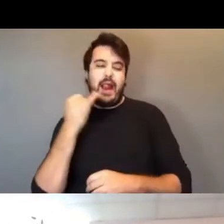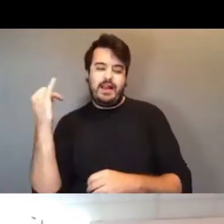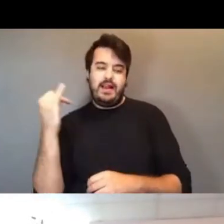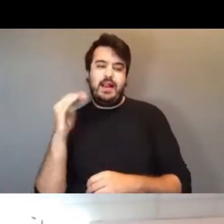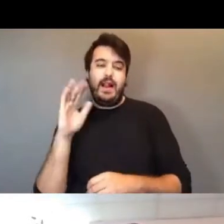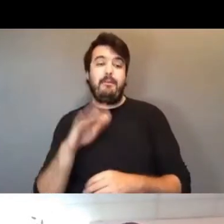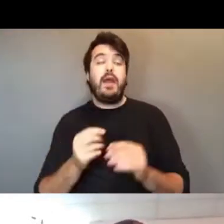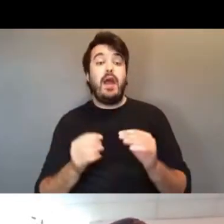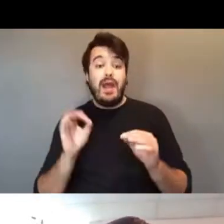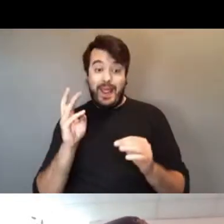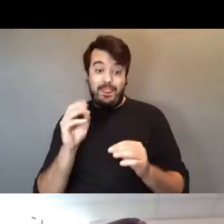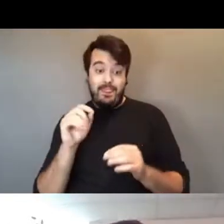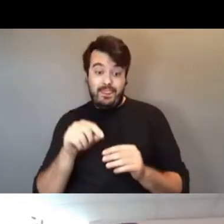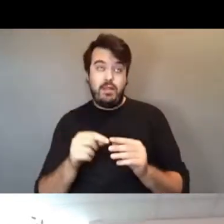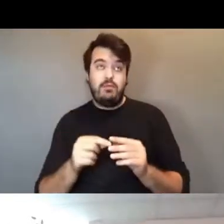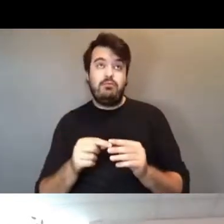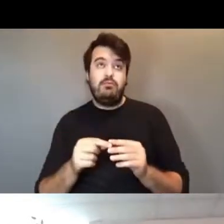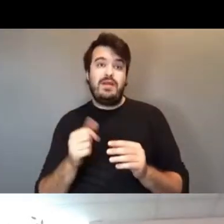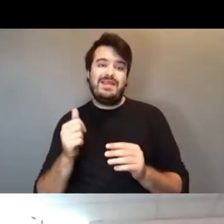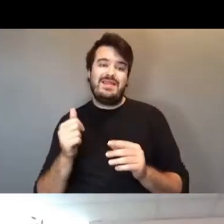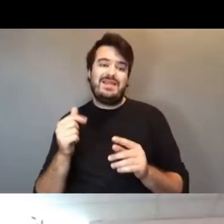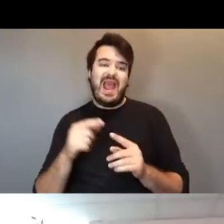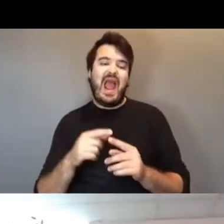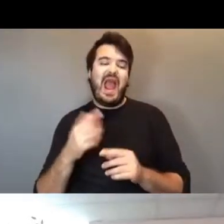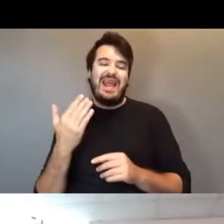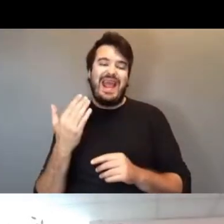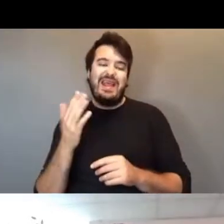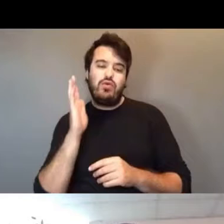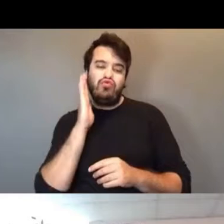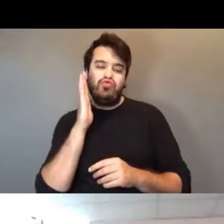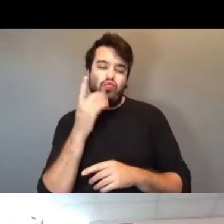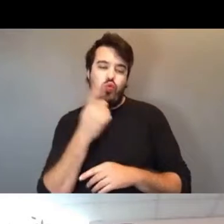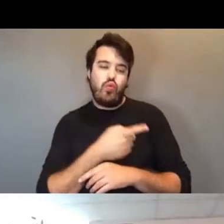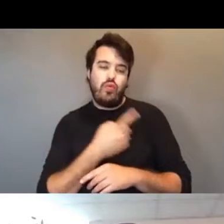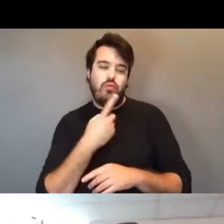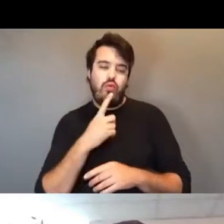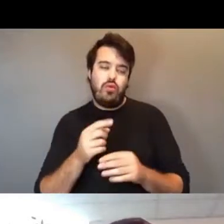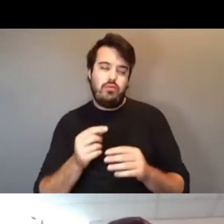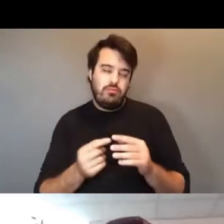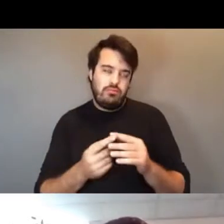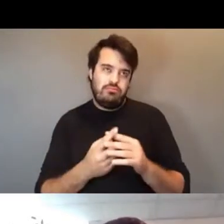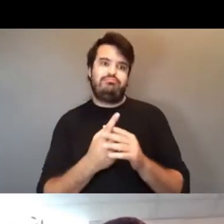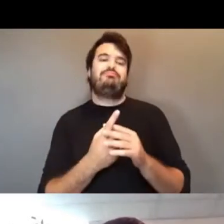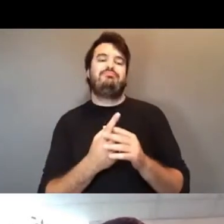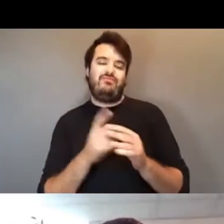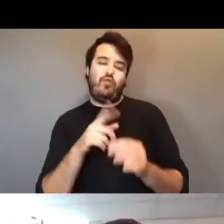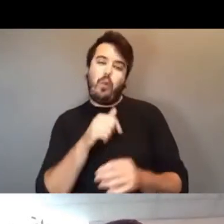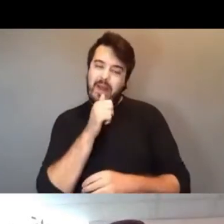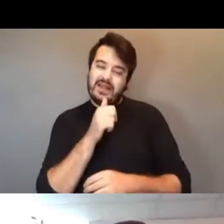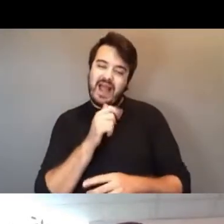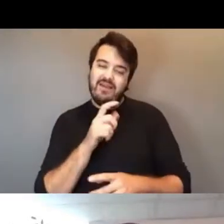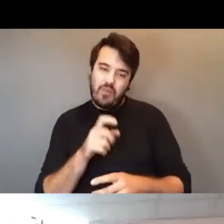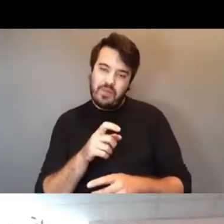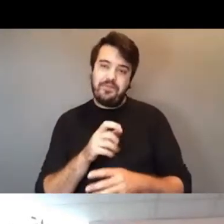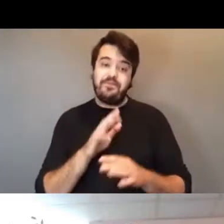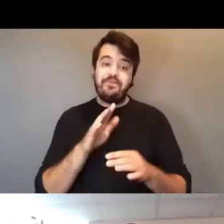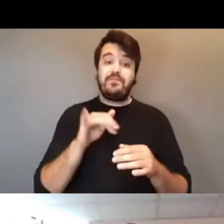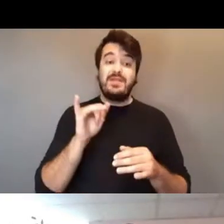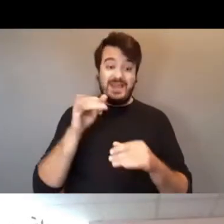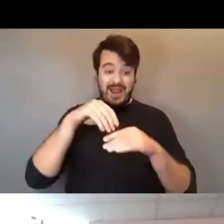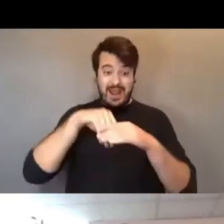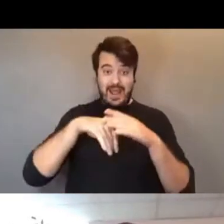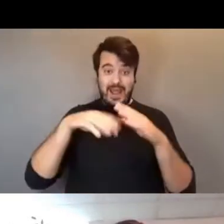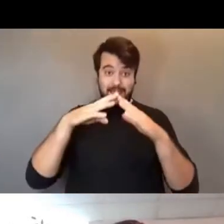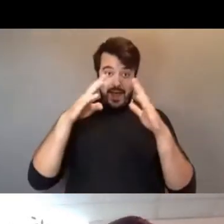germination va prendre 10 à 15 jours. Alors, soyez patients et patientes. Puis, les semis intérieurs, si vous voulez en